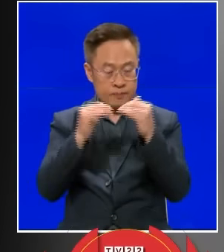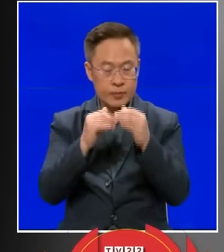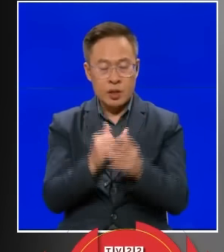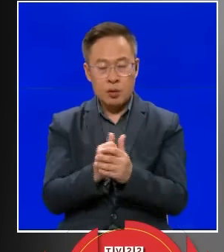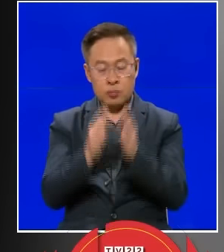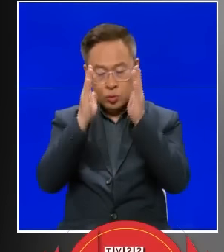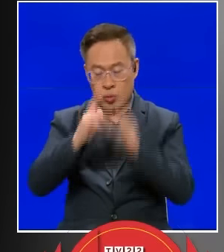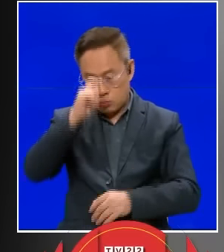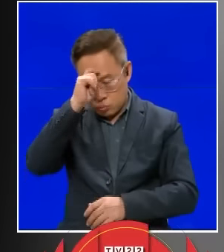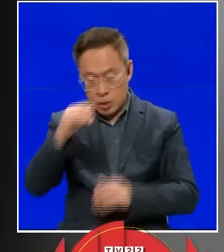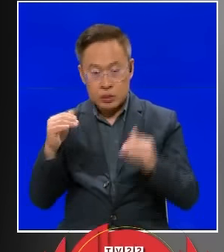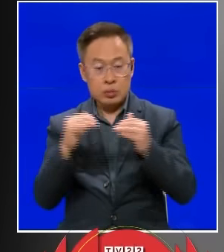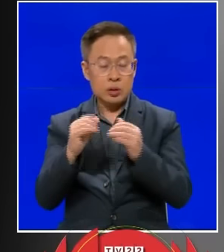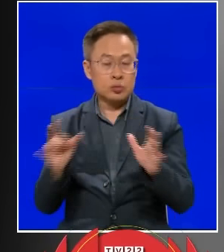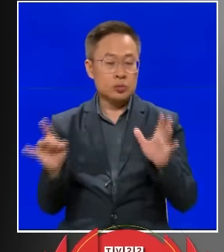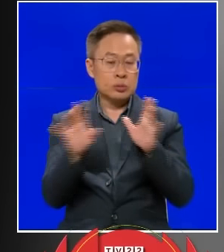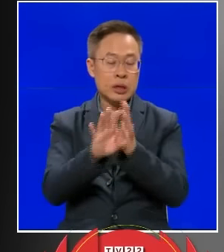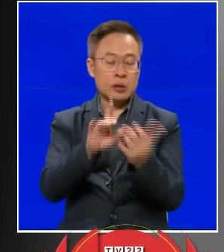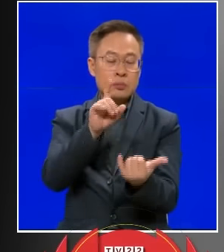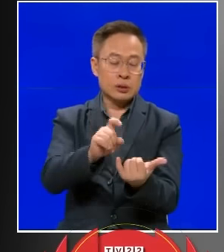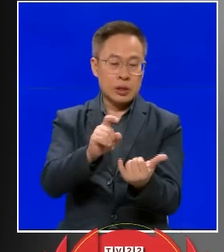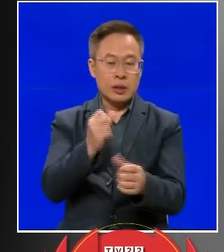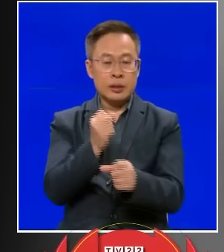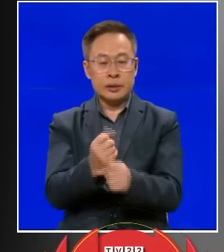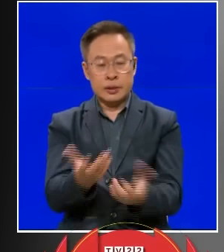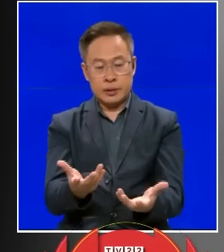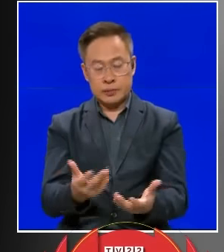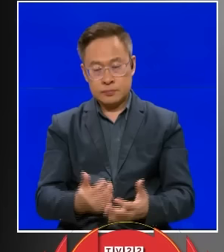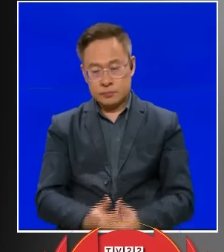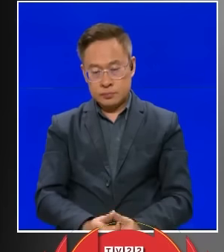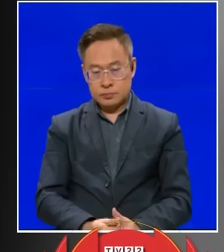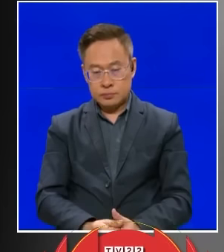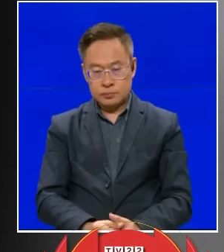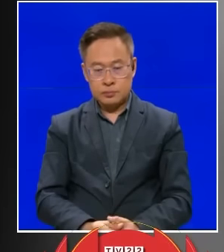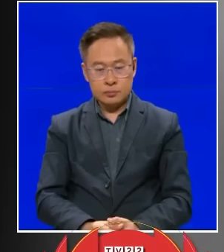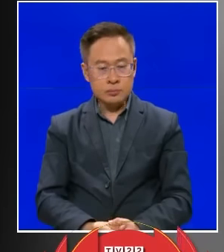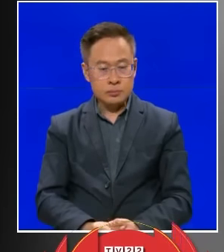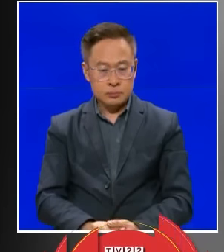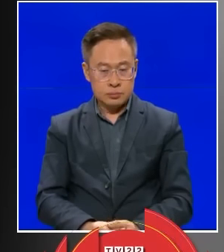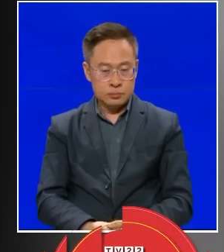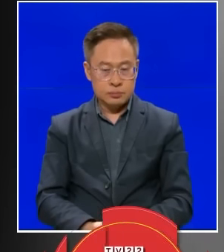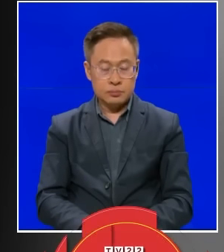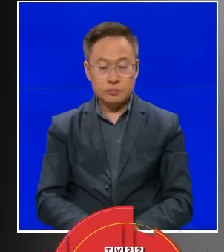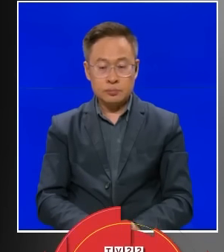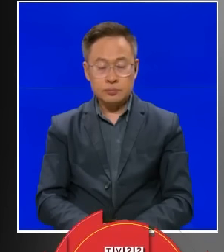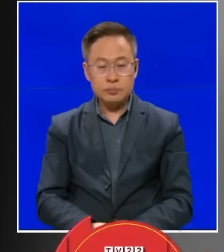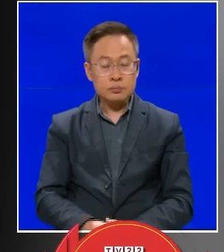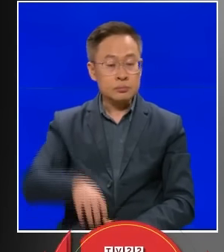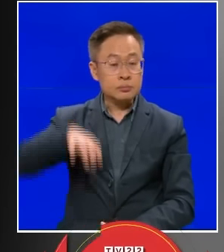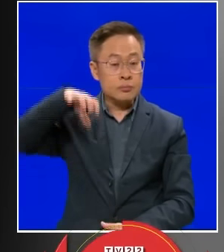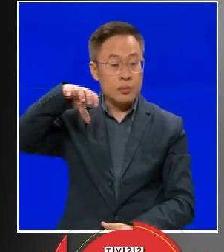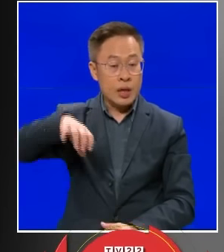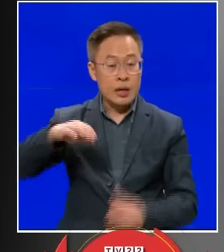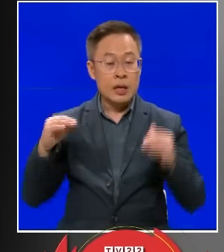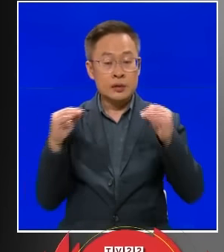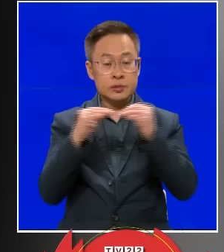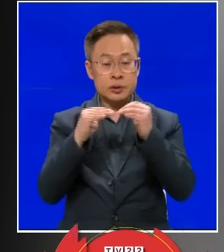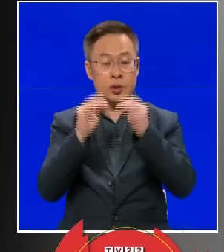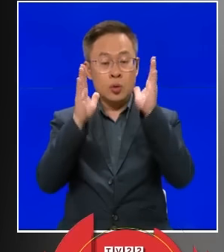เป็นมนุษย์หรือต้องแลกมาด้วยการสูญเสียดังเหตุการณ์ในครั้งนี้อีกค่ะครับส่วนสำนักงานคณะกรรมการสิทธิ